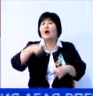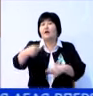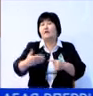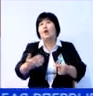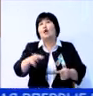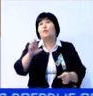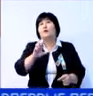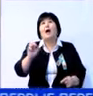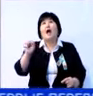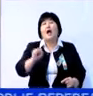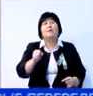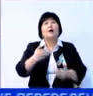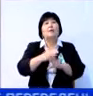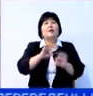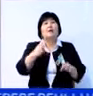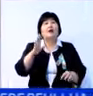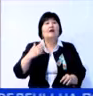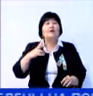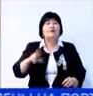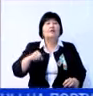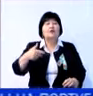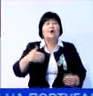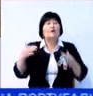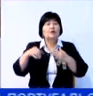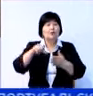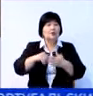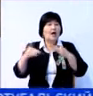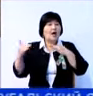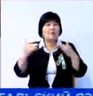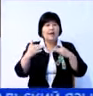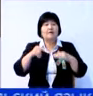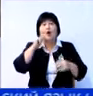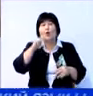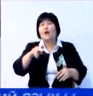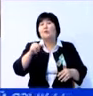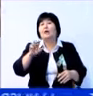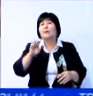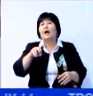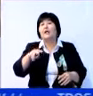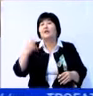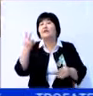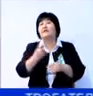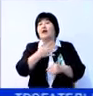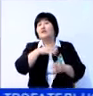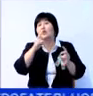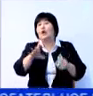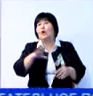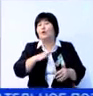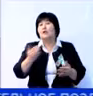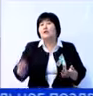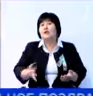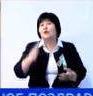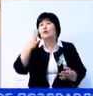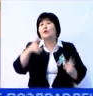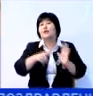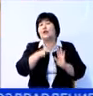Бикбай Акмамбетова поделилась его внучка. Фронтовик участвовал в боях за Украину, Прибалтику. Дважды был ранен. Он прожил всего